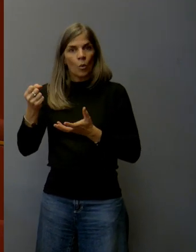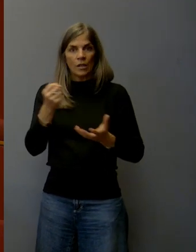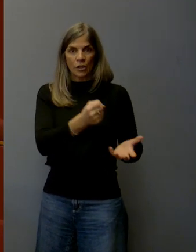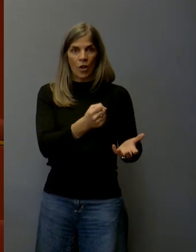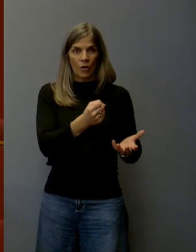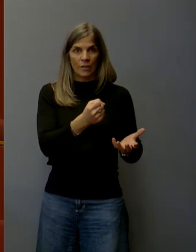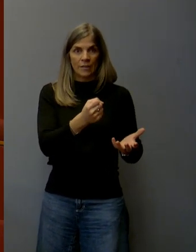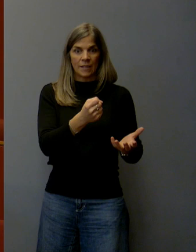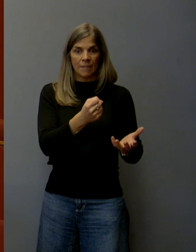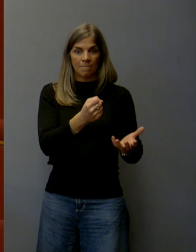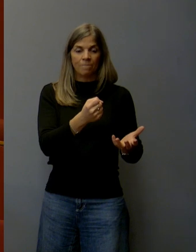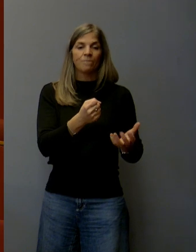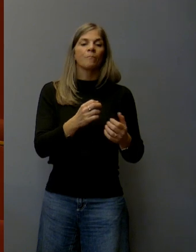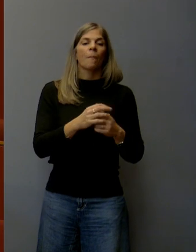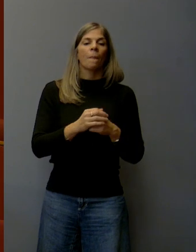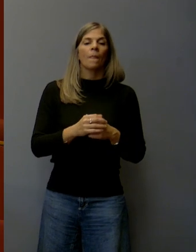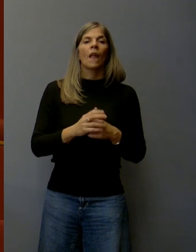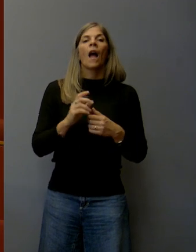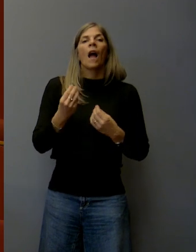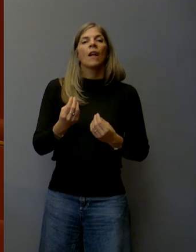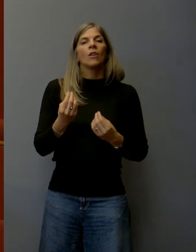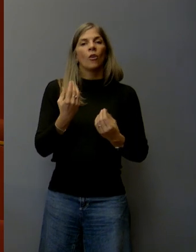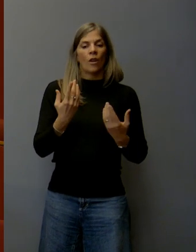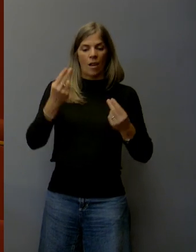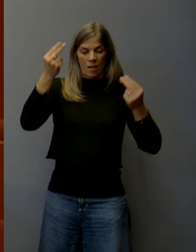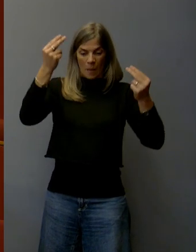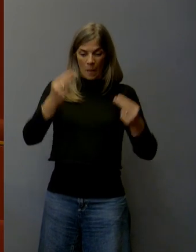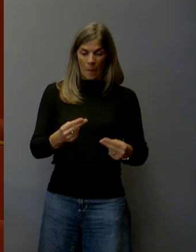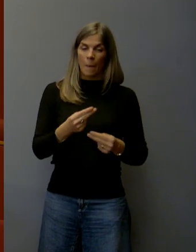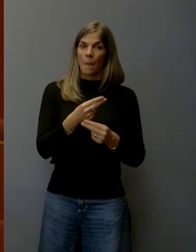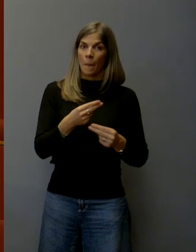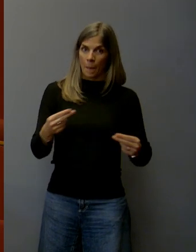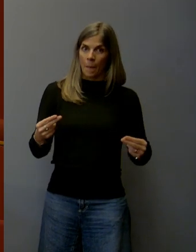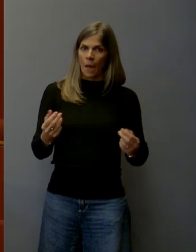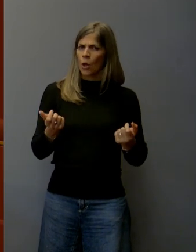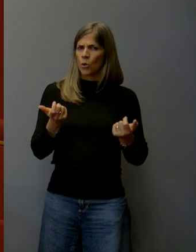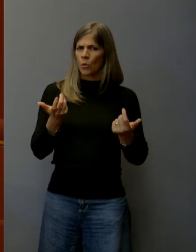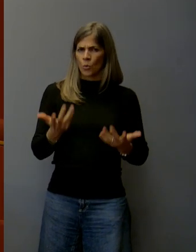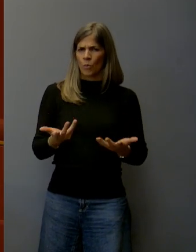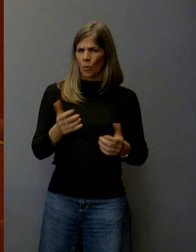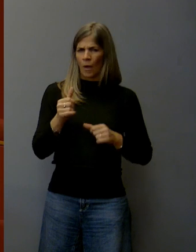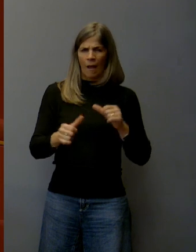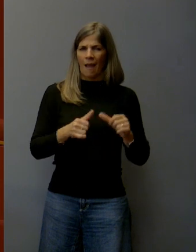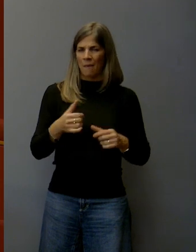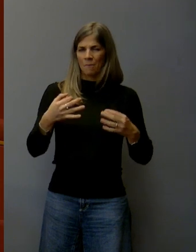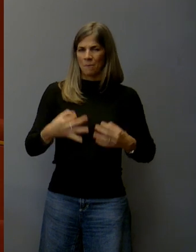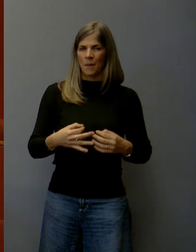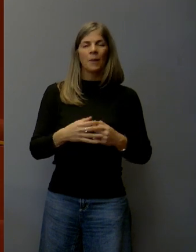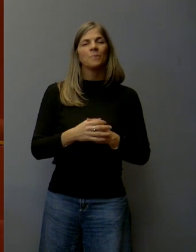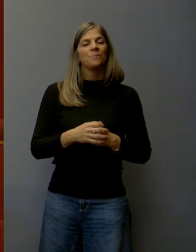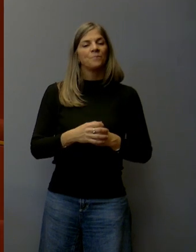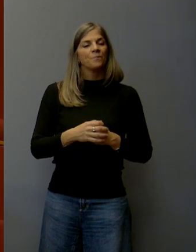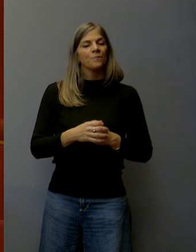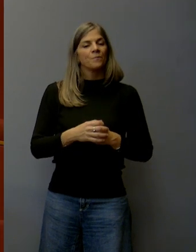e quindi a consuntivo i numeri cambiano in maniera Radicale questo questa